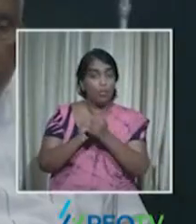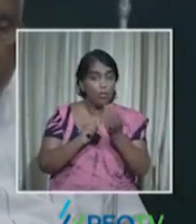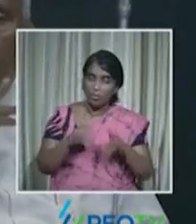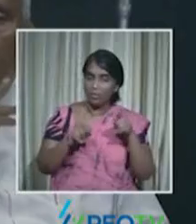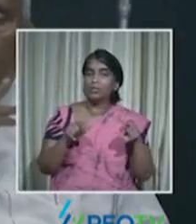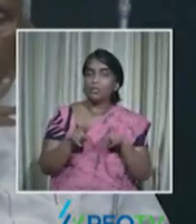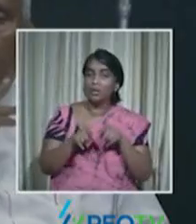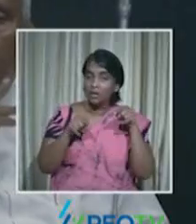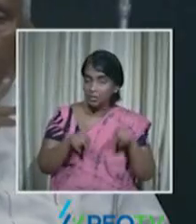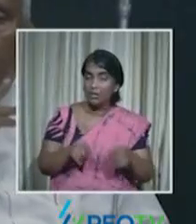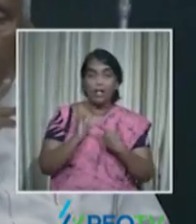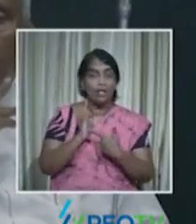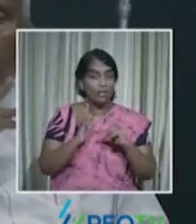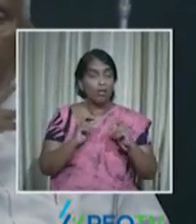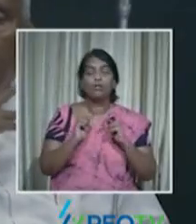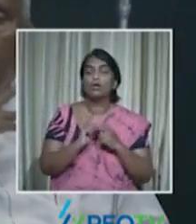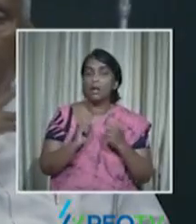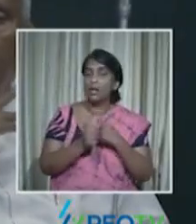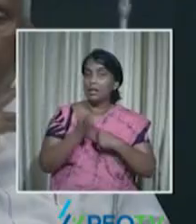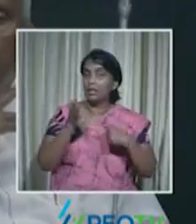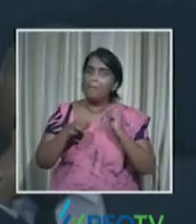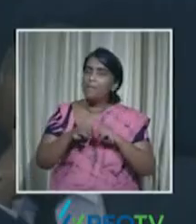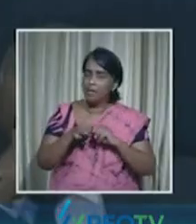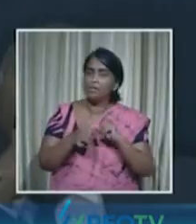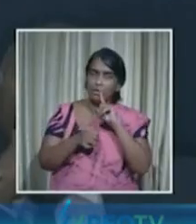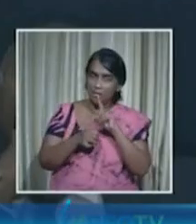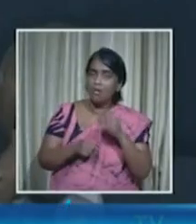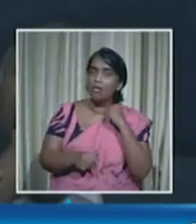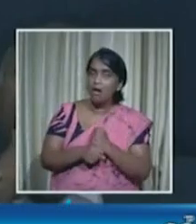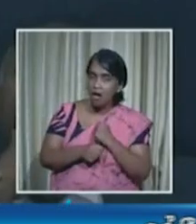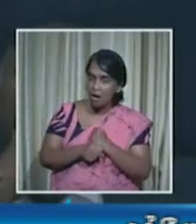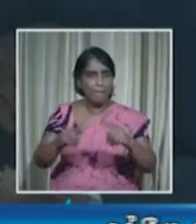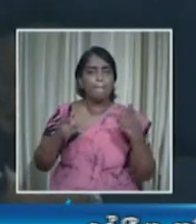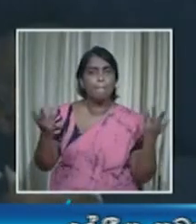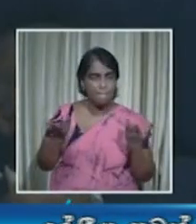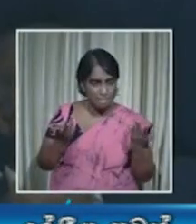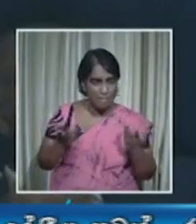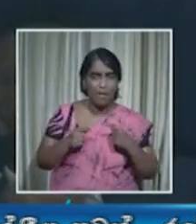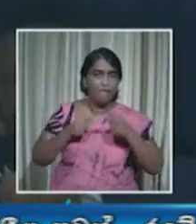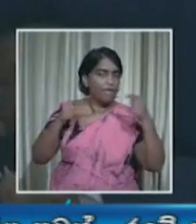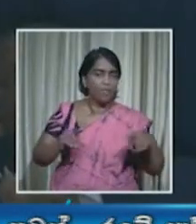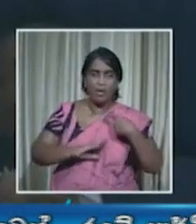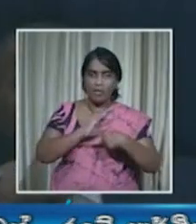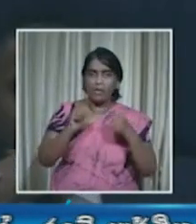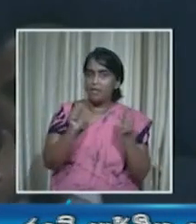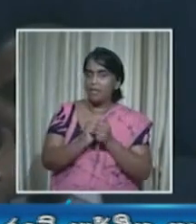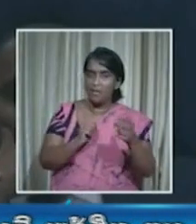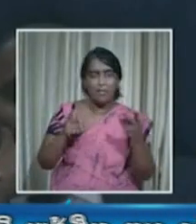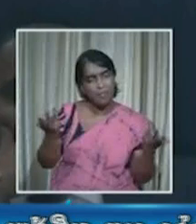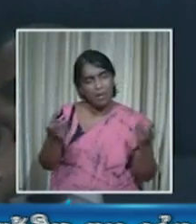අපි නොකරනවද ඒක තාක්ෂණික අර්බුදයක් දේශපාලන අර්බුදයක් නෙමෙයි ආණ්ඩුවටත් රට කරන්න බැරි නම් විපක්ෂයටත් රට කරන්න බැරි නම්